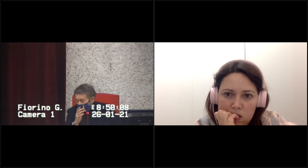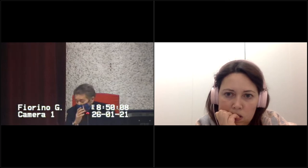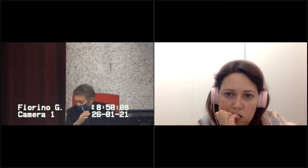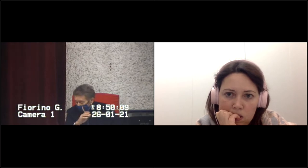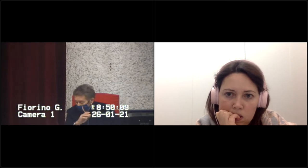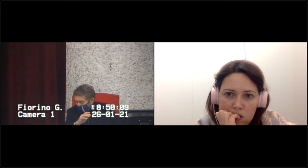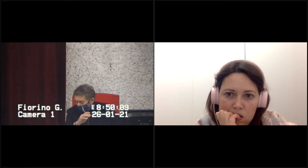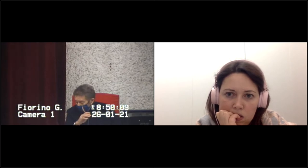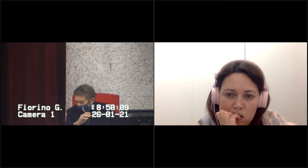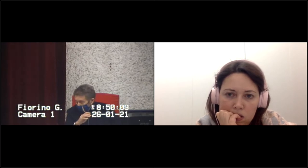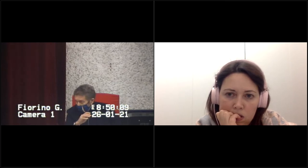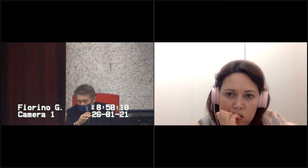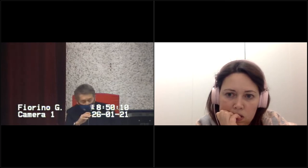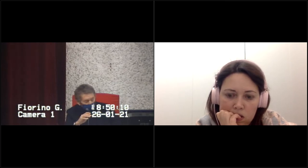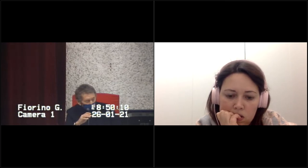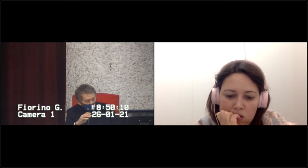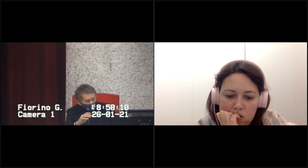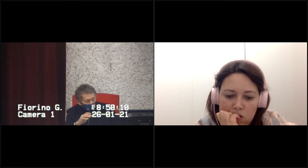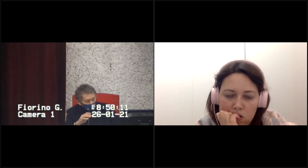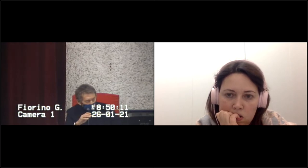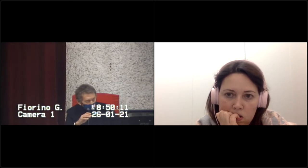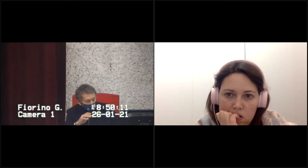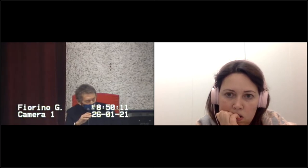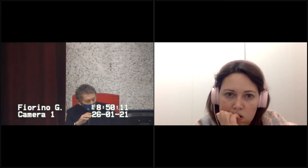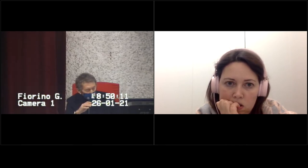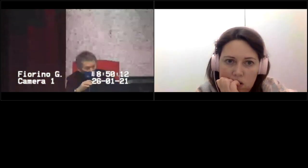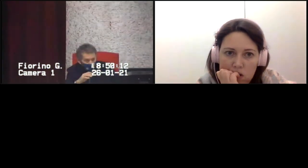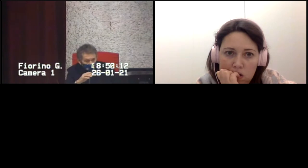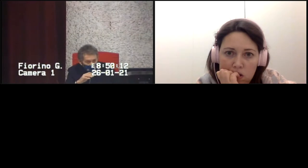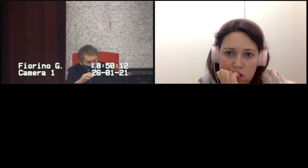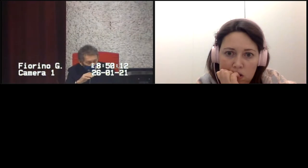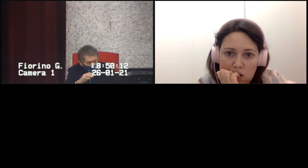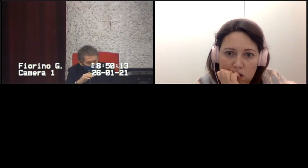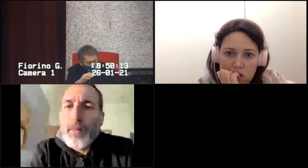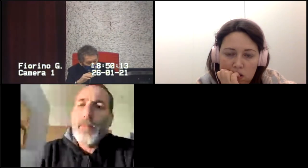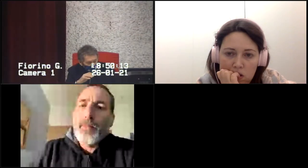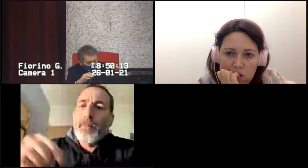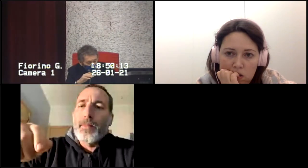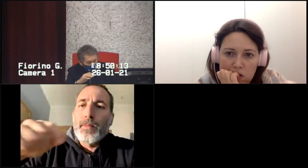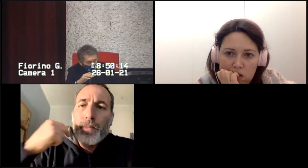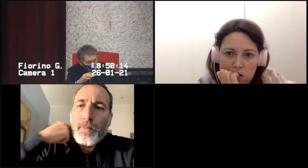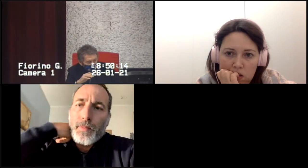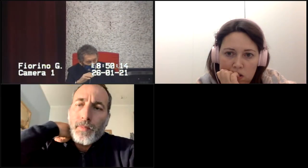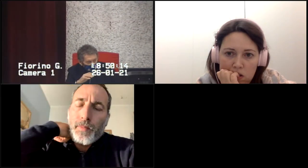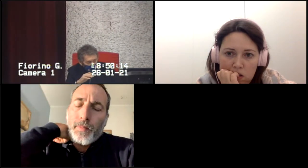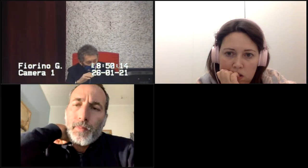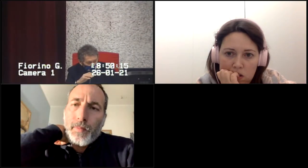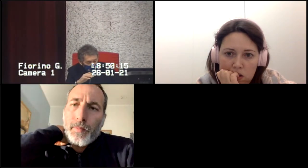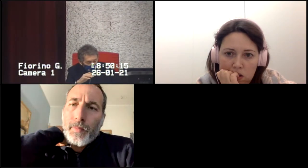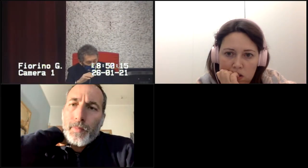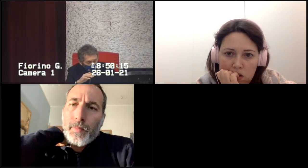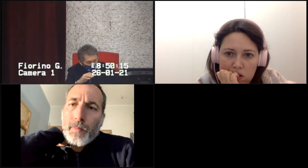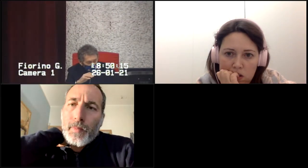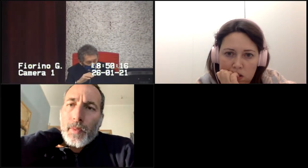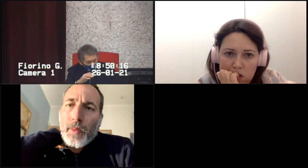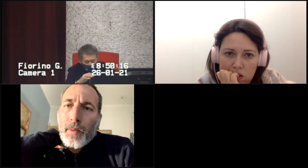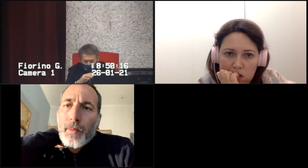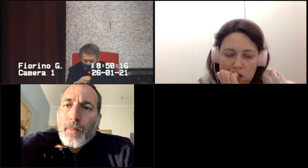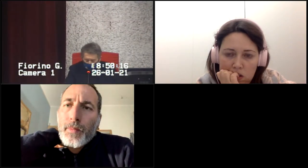lo so, però è una regola. Assessore Lanzoni, si deve rendere